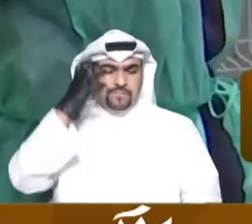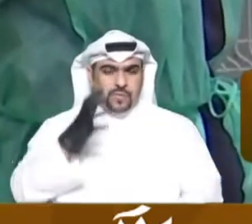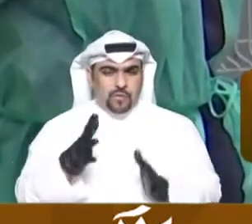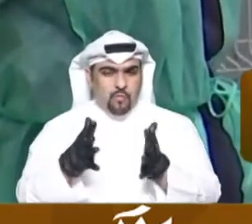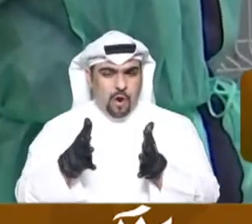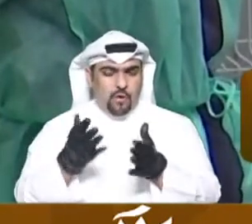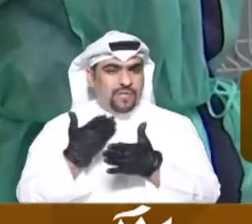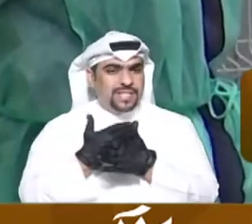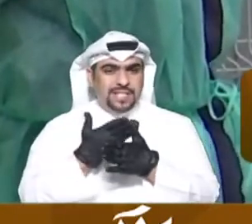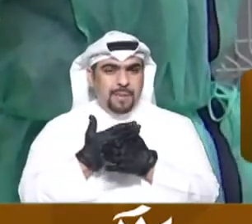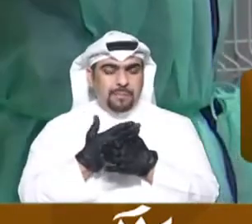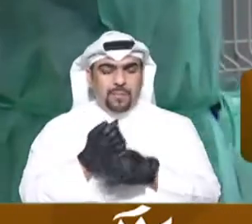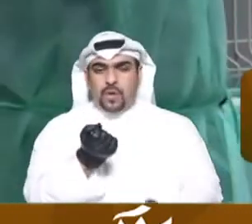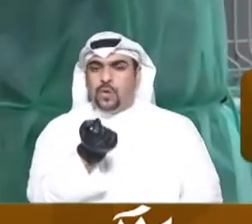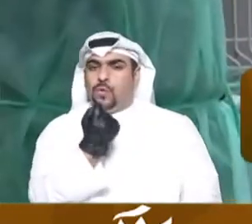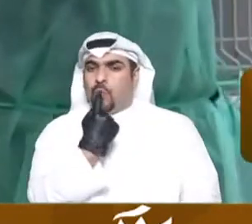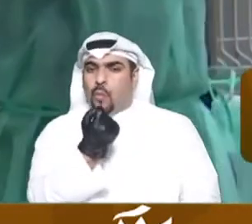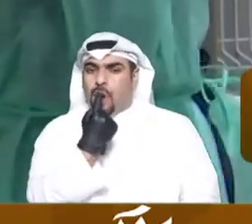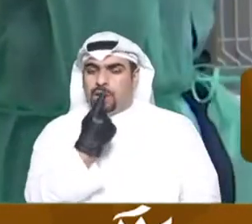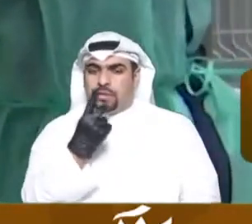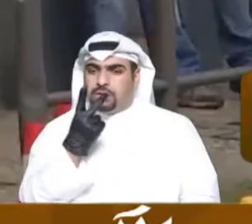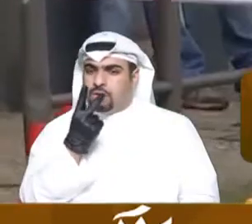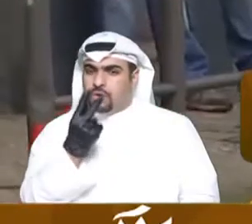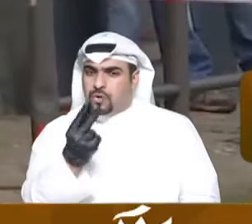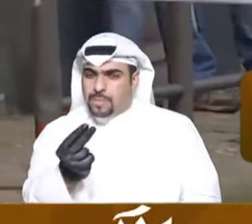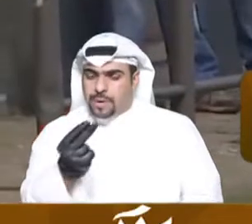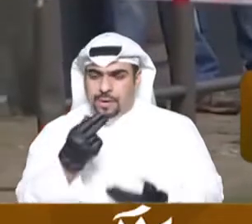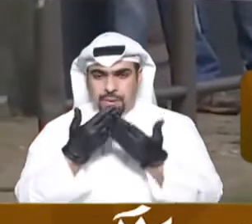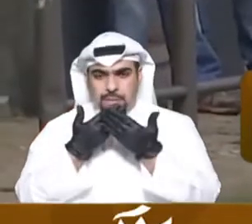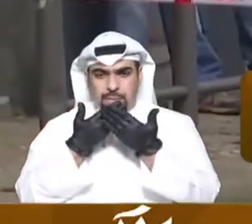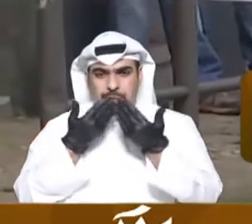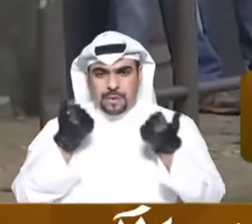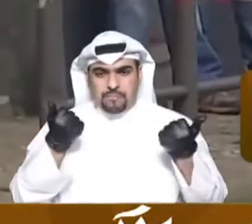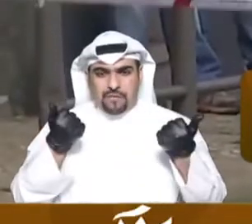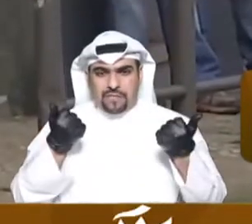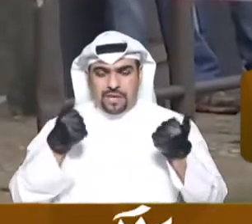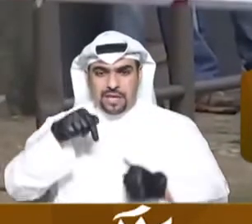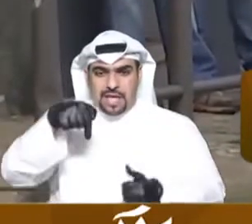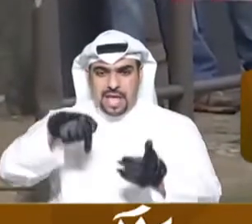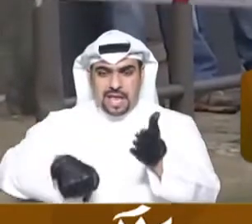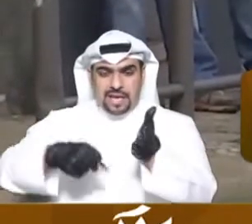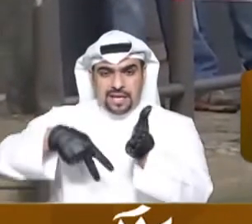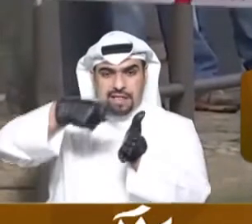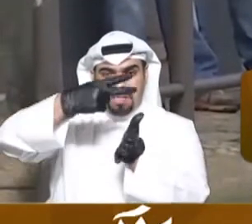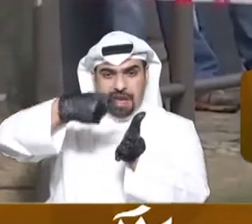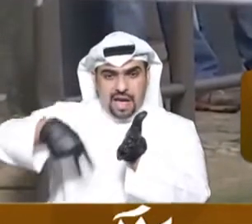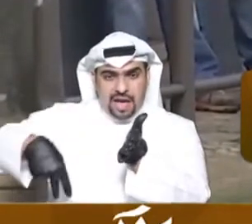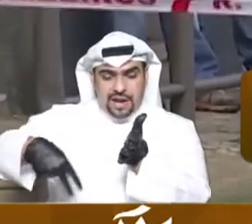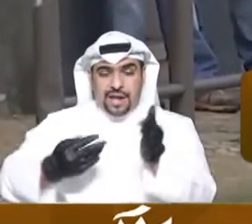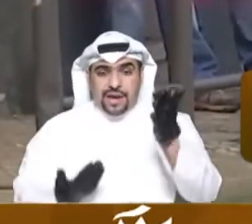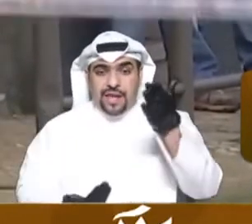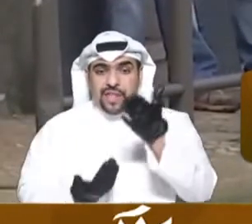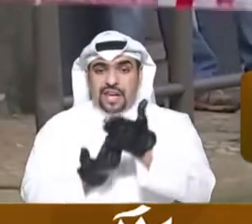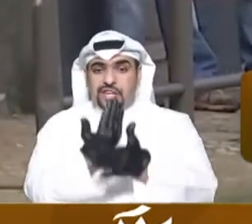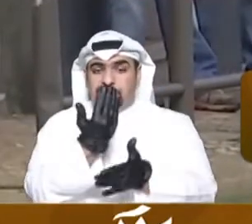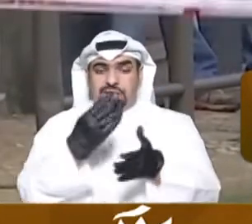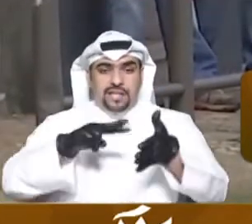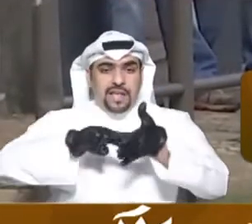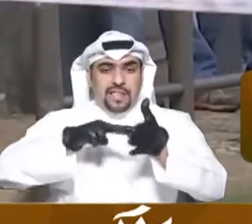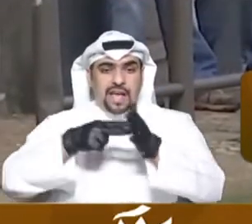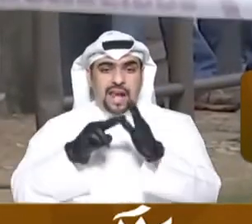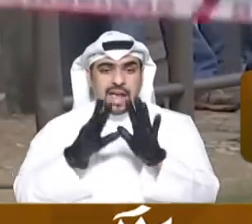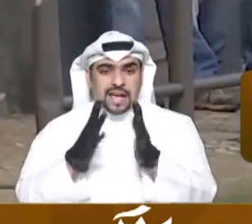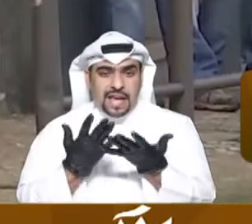الجائحة. العالم يتحد ضد العدو الخفي، قرار جديد لتعزيز التعاون العلمي لمكافحة الجائحة في